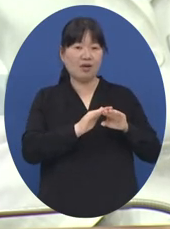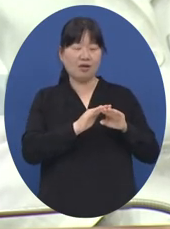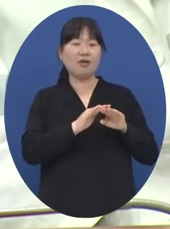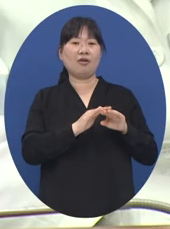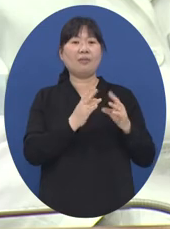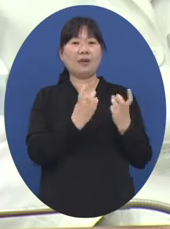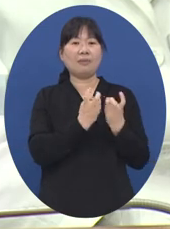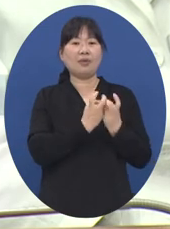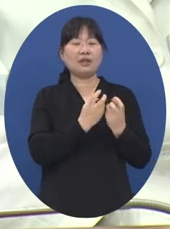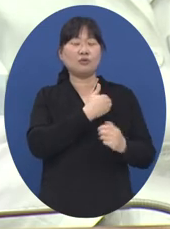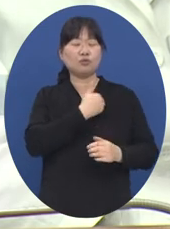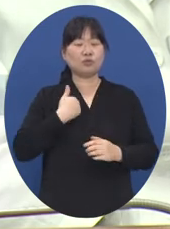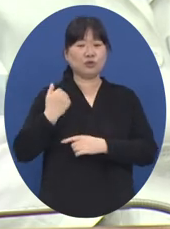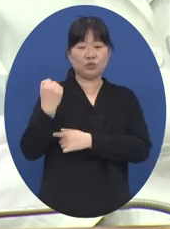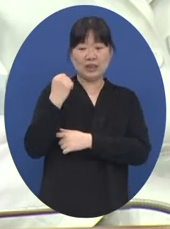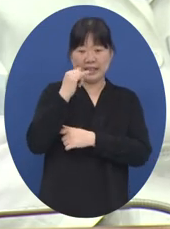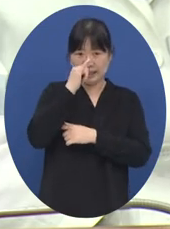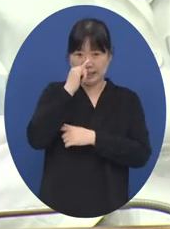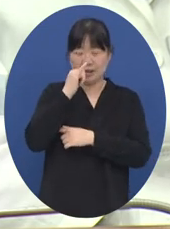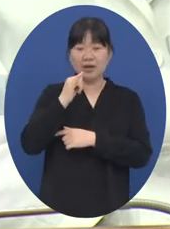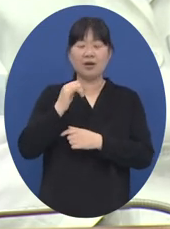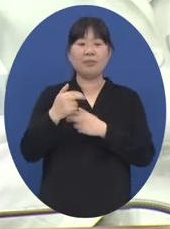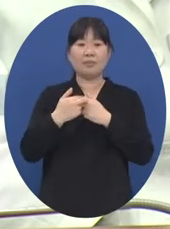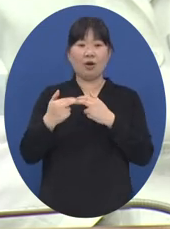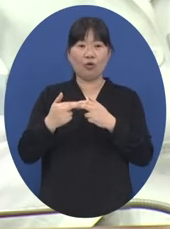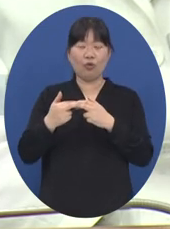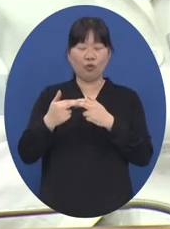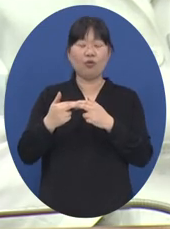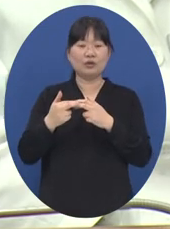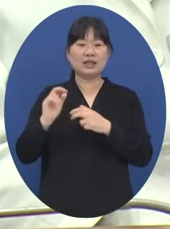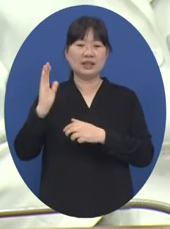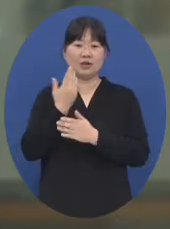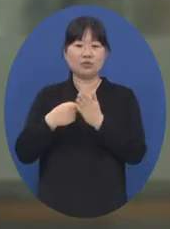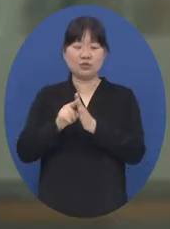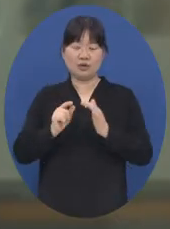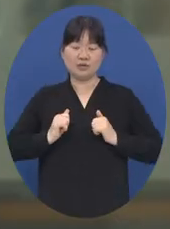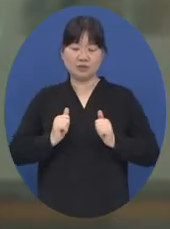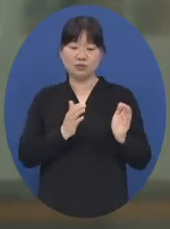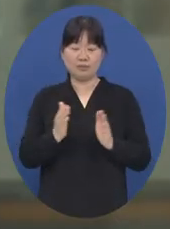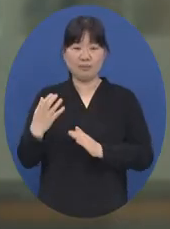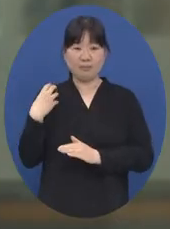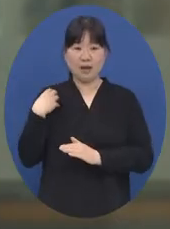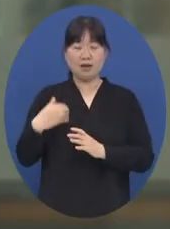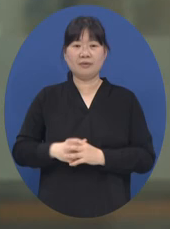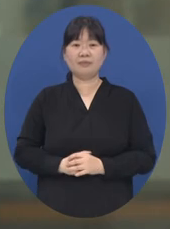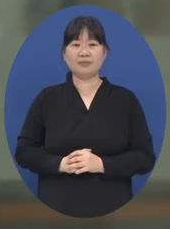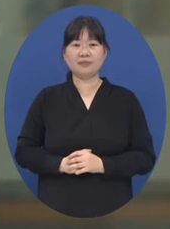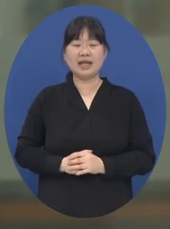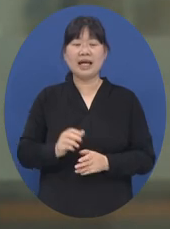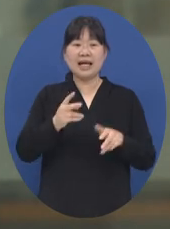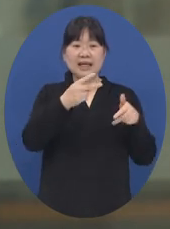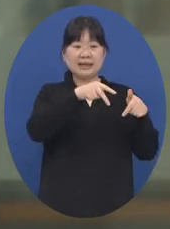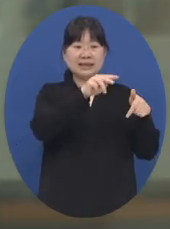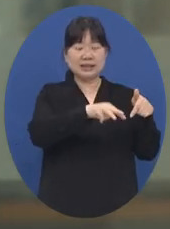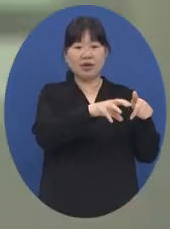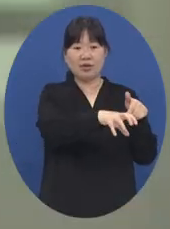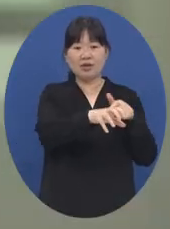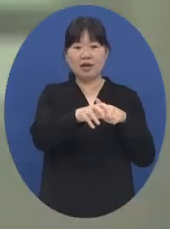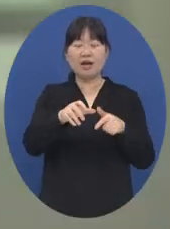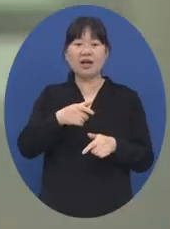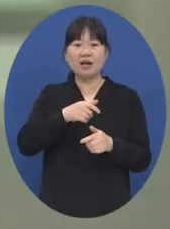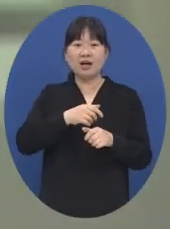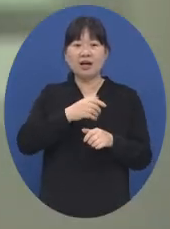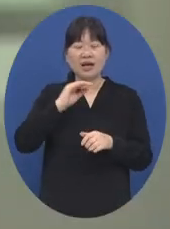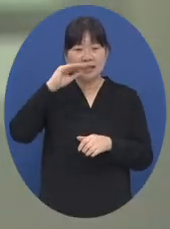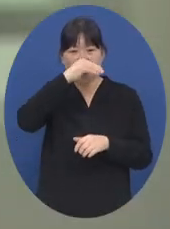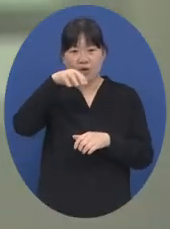그런 권역병원이 되도록 충실히 준비하도록 하겠습니다. 질병관리청은 경기도와 인천시, 강원도 등